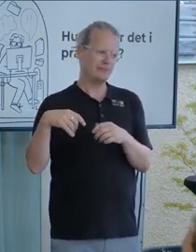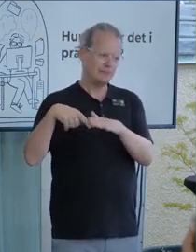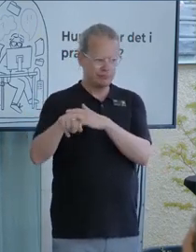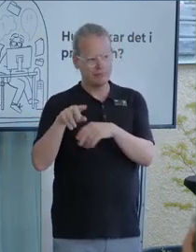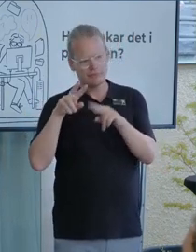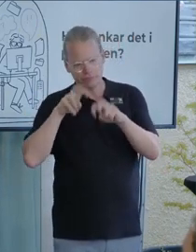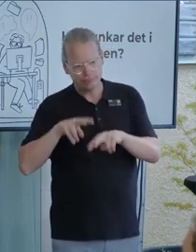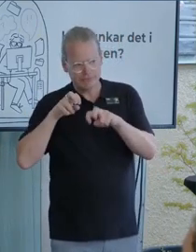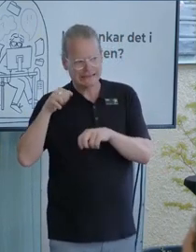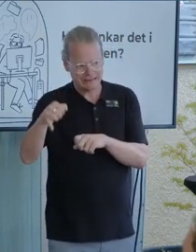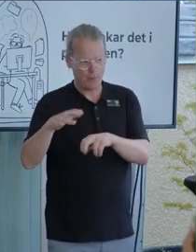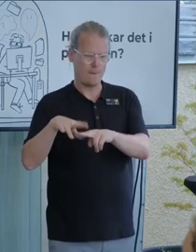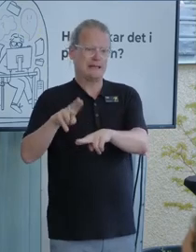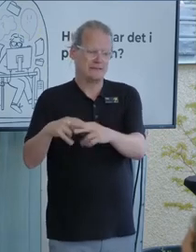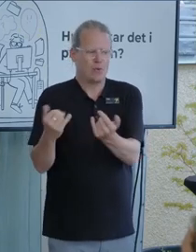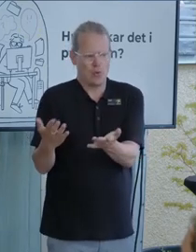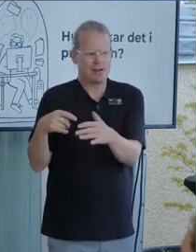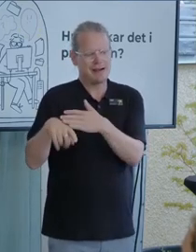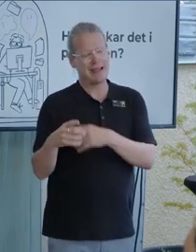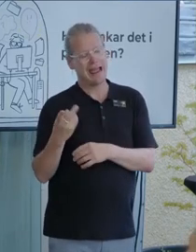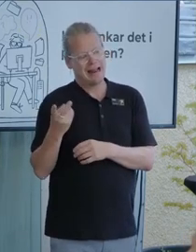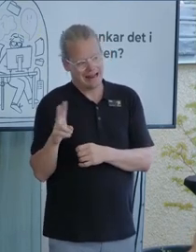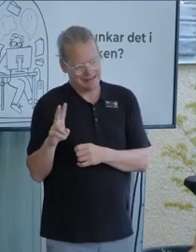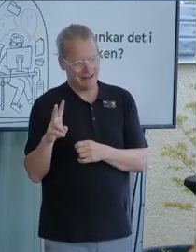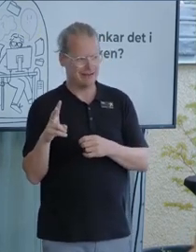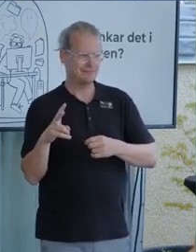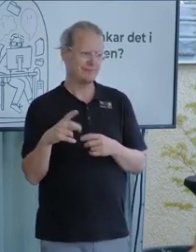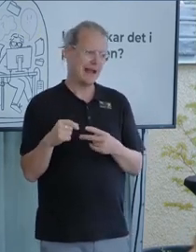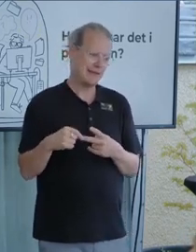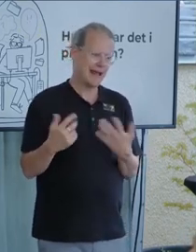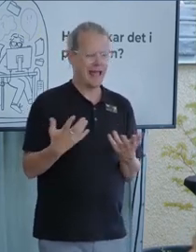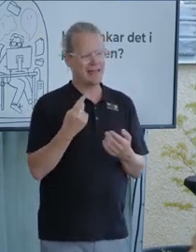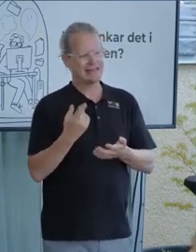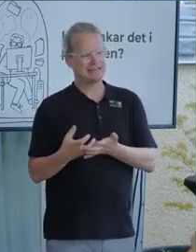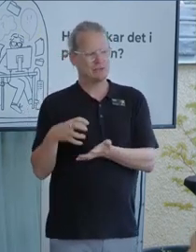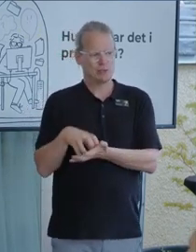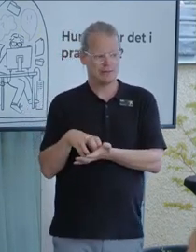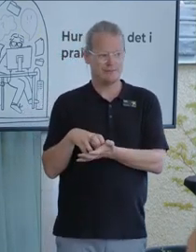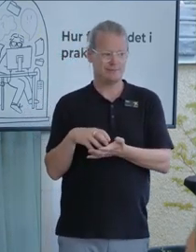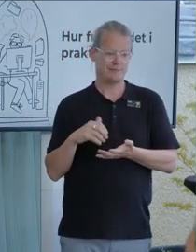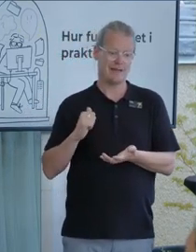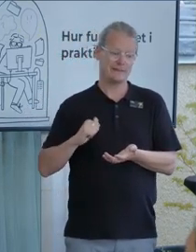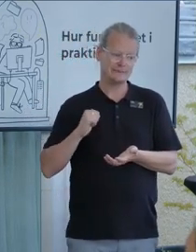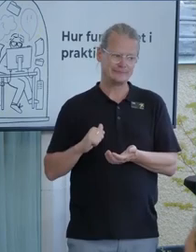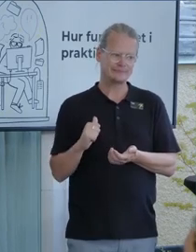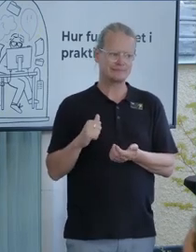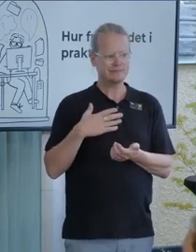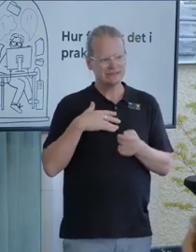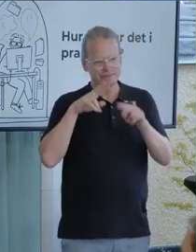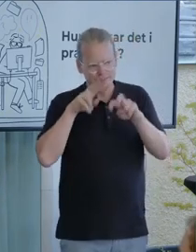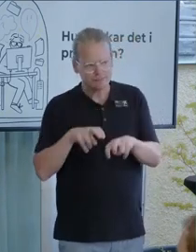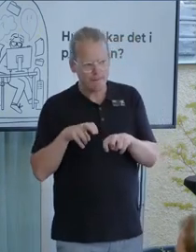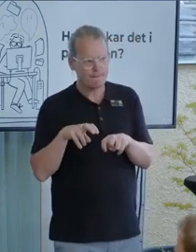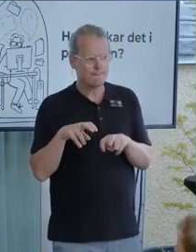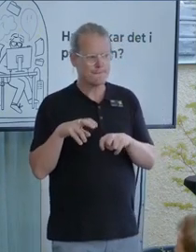där. Men i till exempel i fallet där vi undersökte begreppet politiskt så var vi tvungna, jag var tvungen att åka